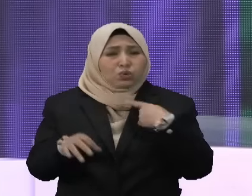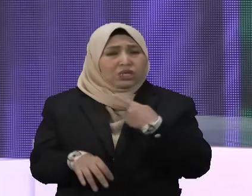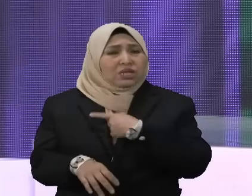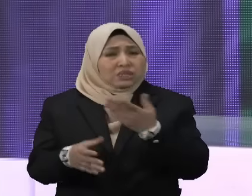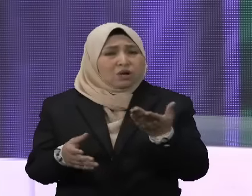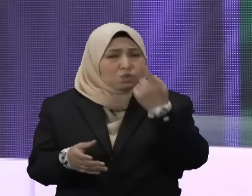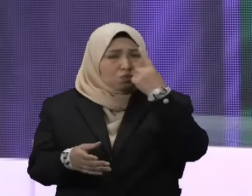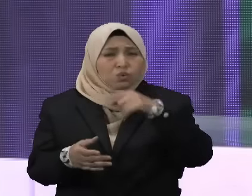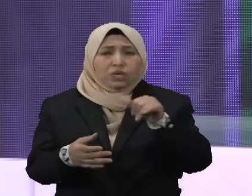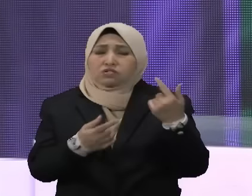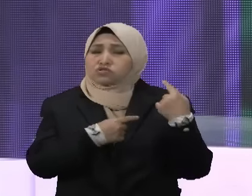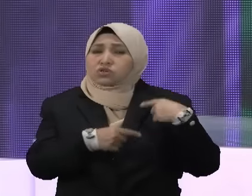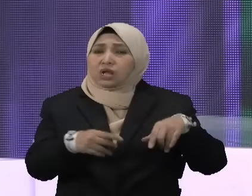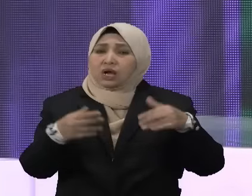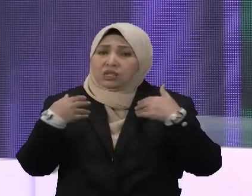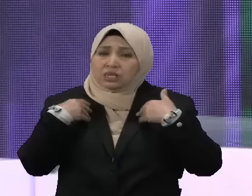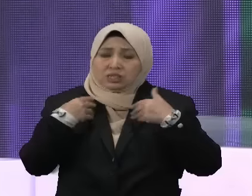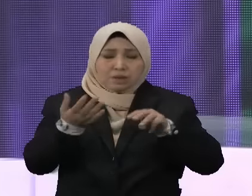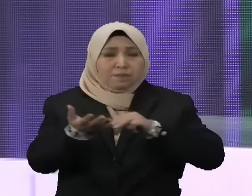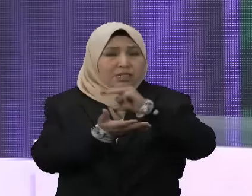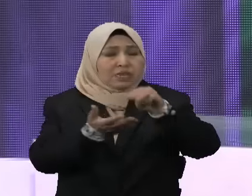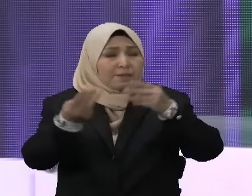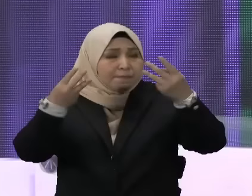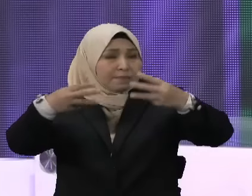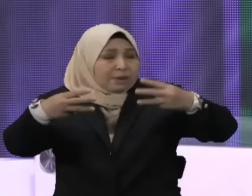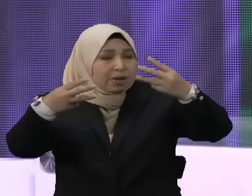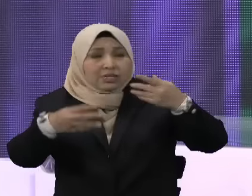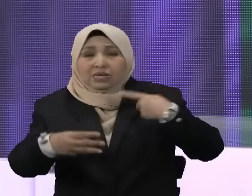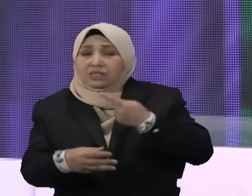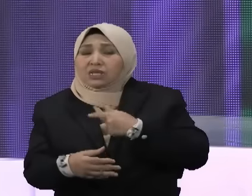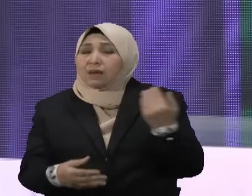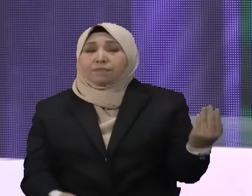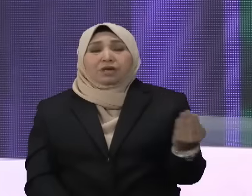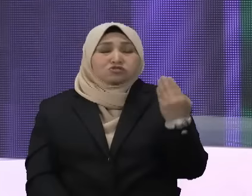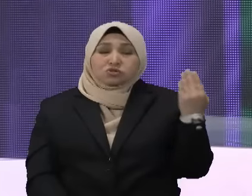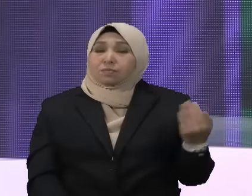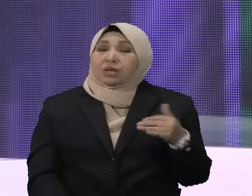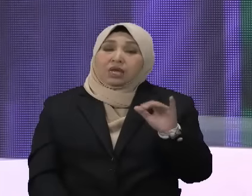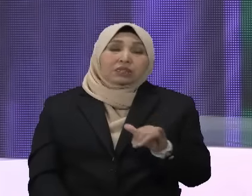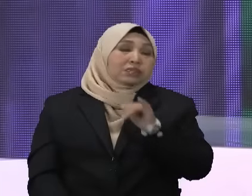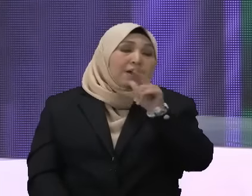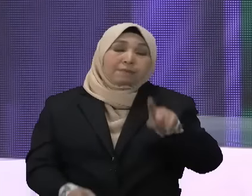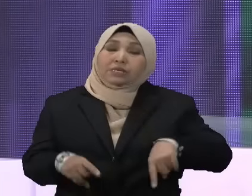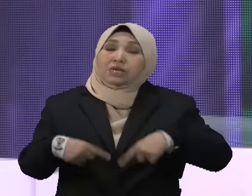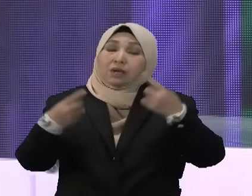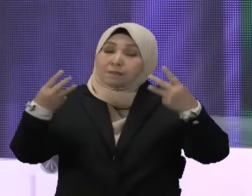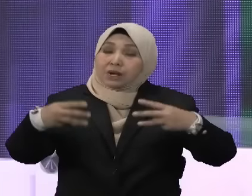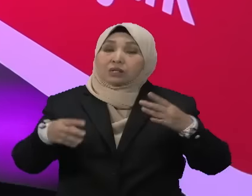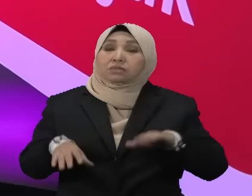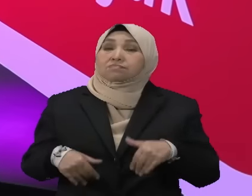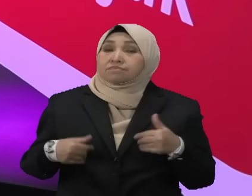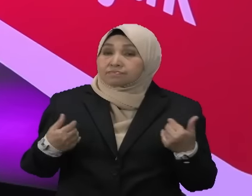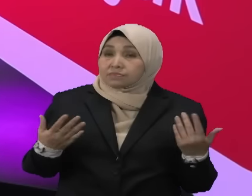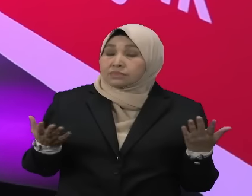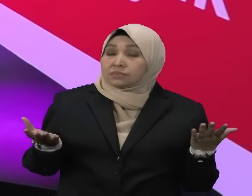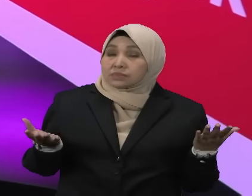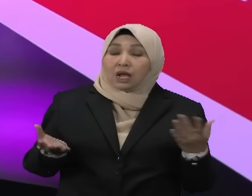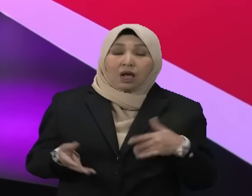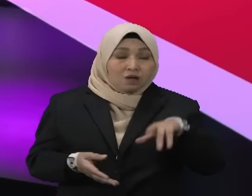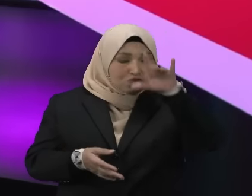bagi yang sedang berada di medan perang dan juga kita yang biasa-biasa ni lah Ustaz, yang tak pergi lagi ke perang ni? Silakan.